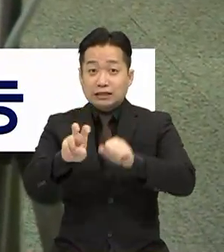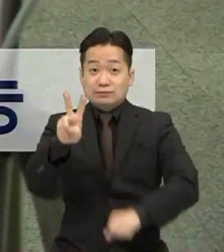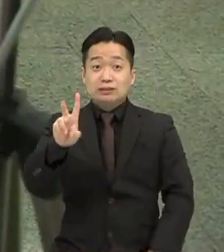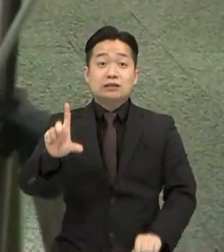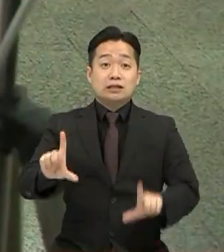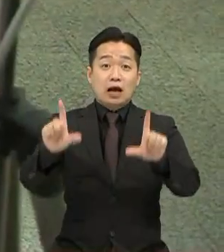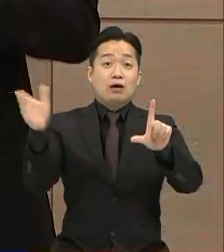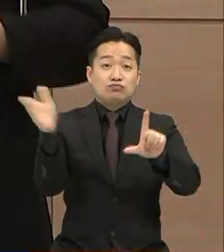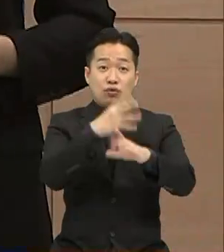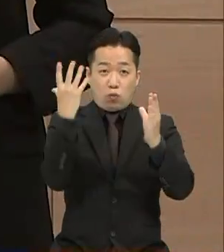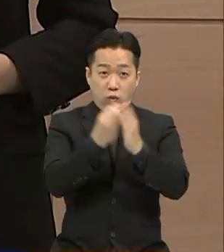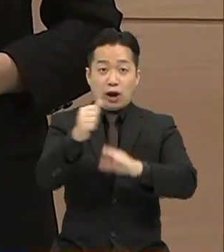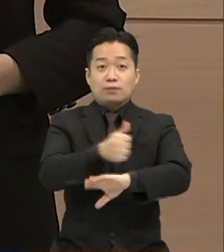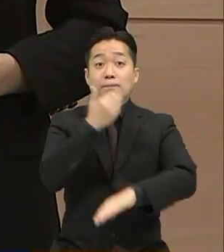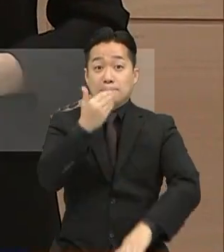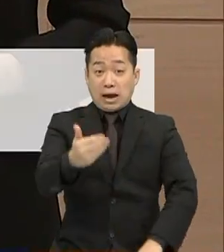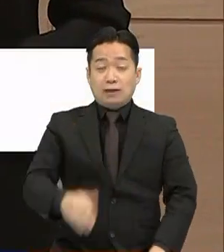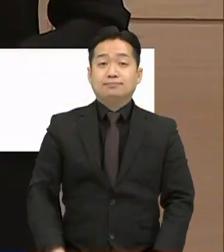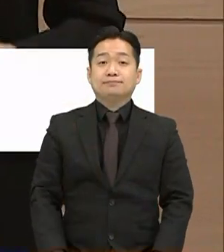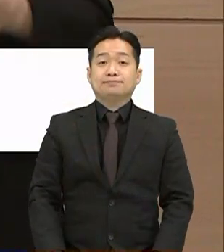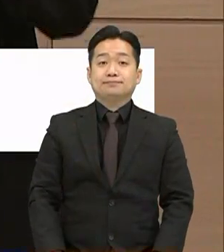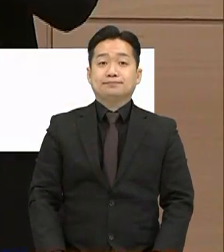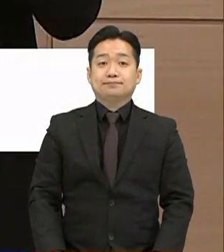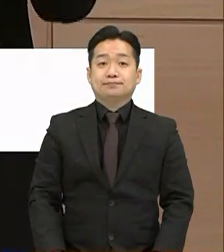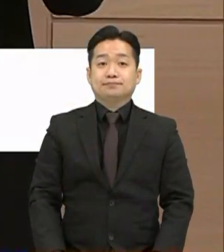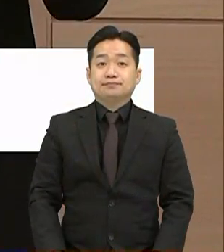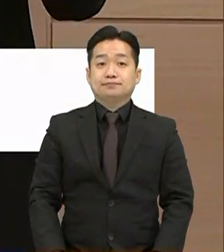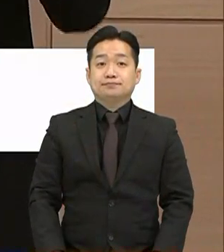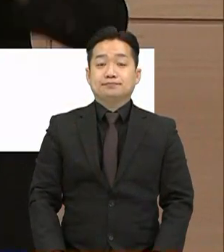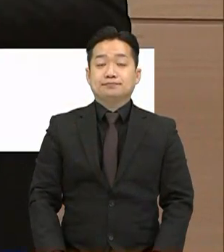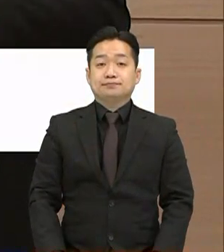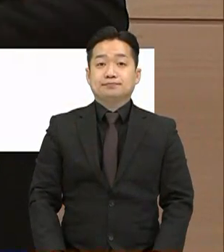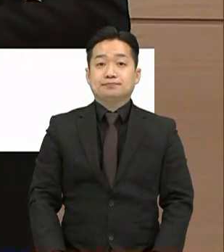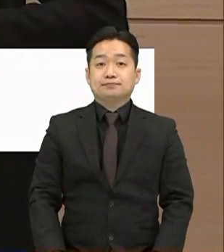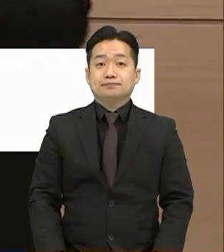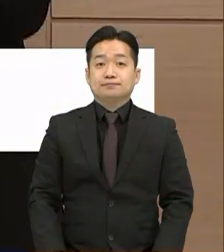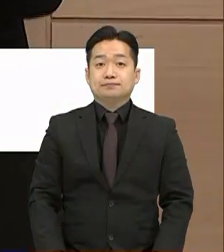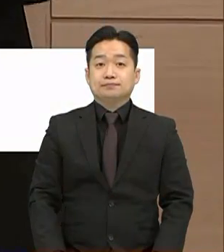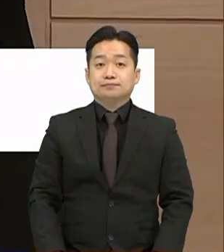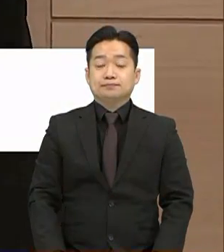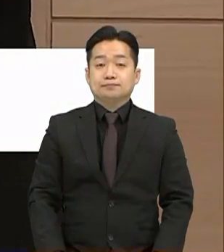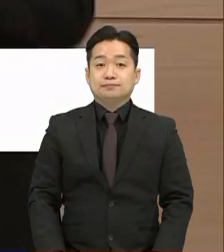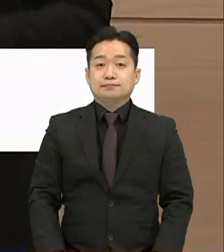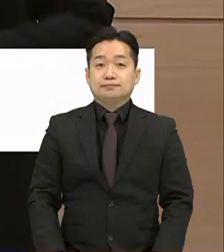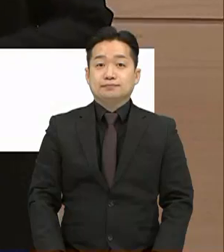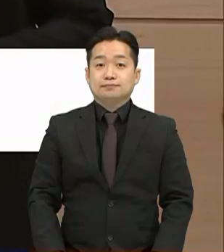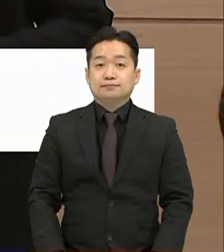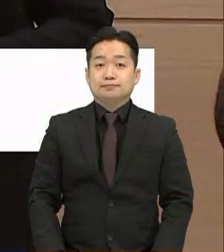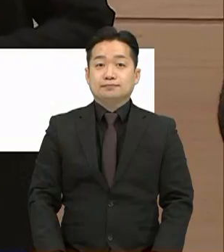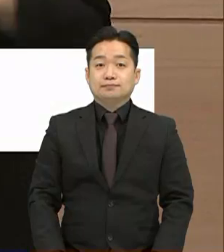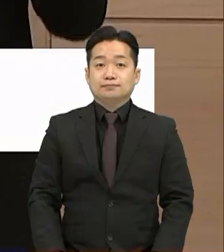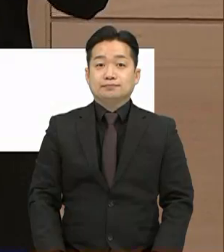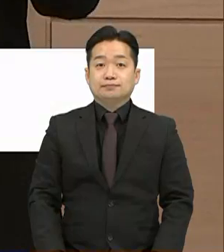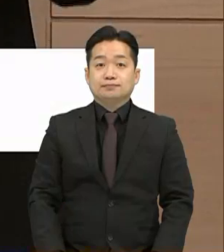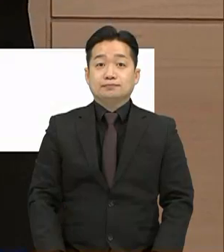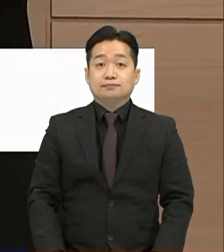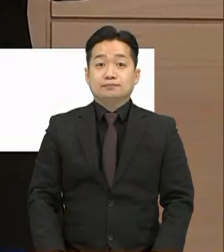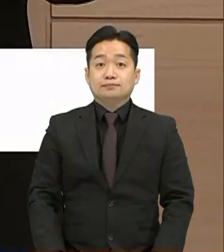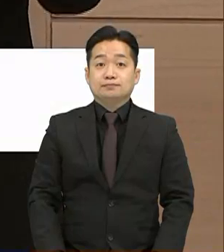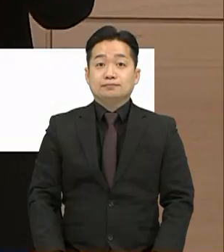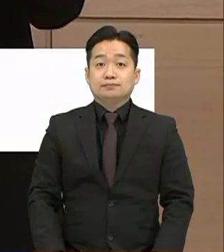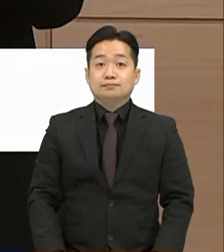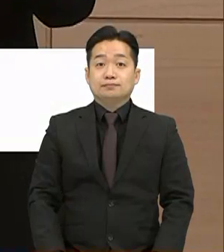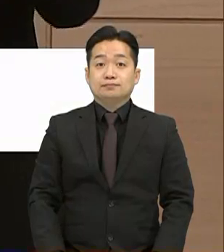가능해집니다. 22년 1학기부터는 전국적인 방역 상황을 고려해서 대면 수업 원칙